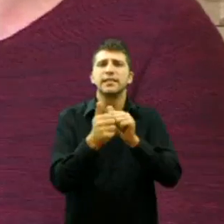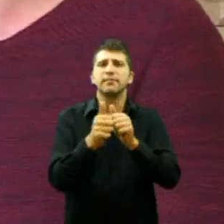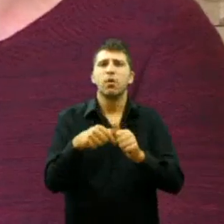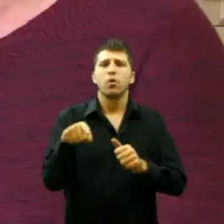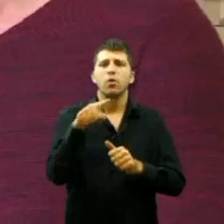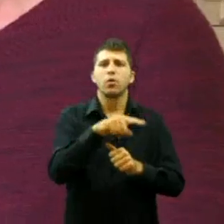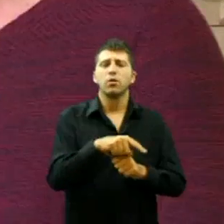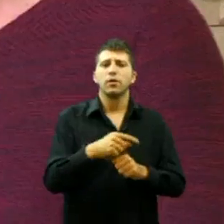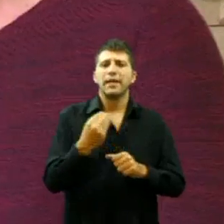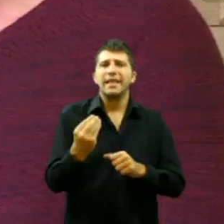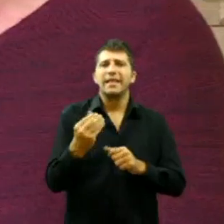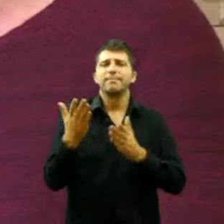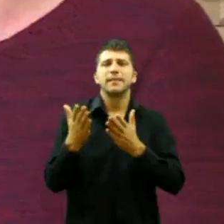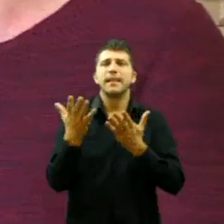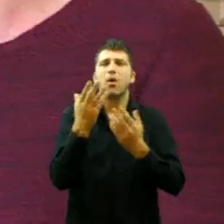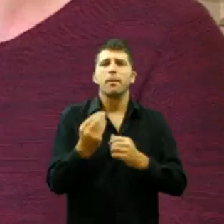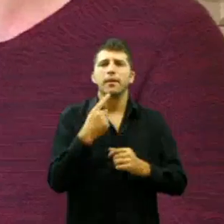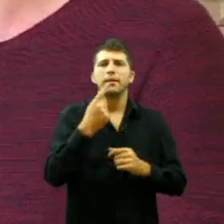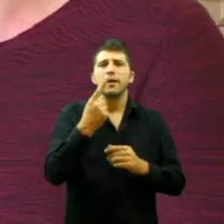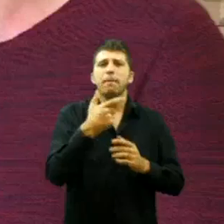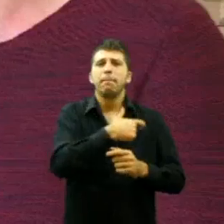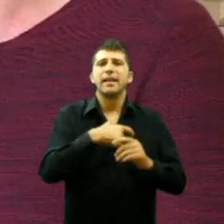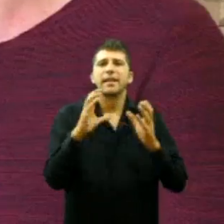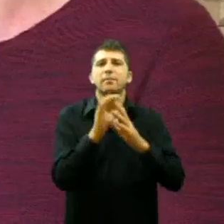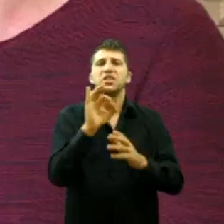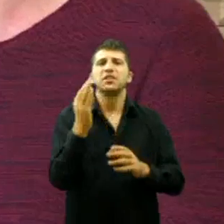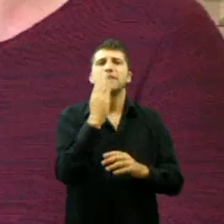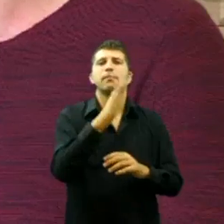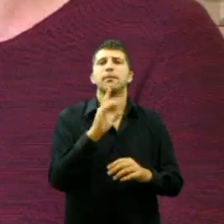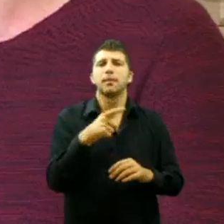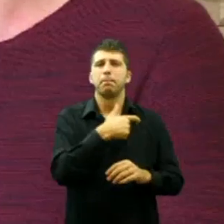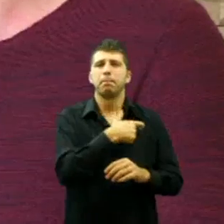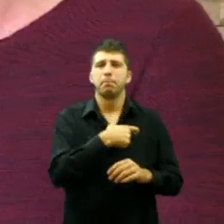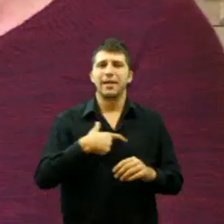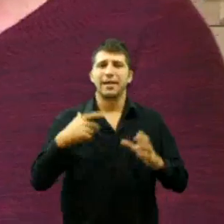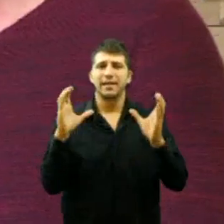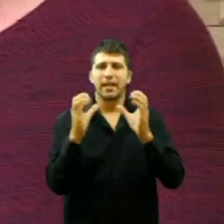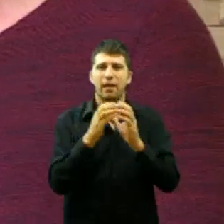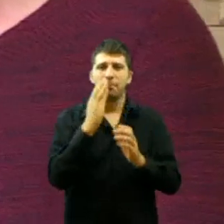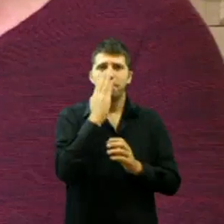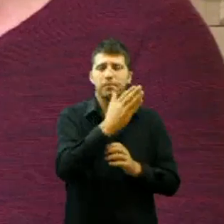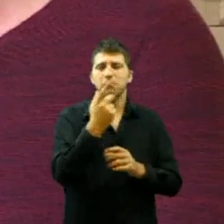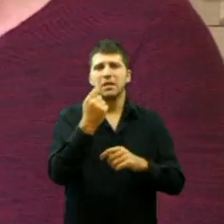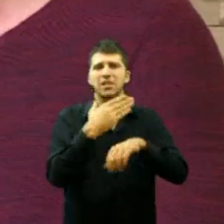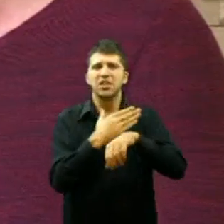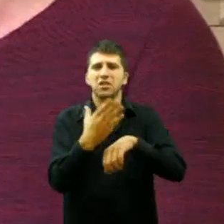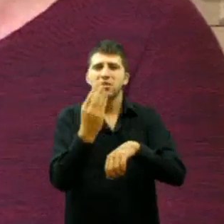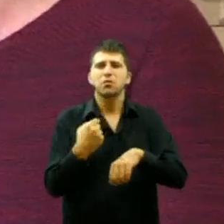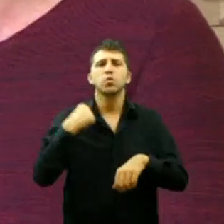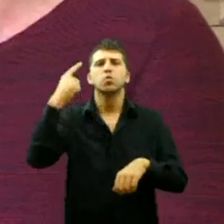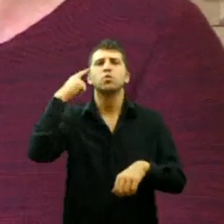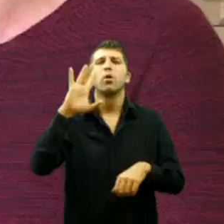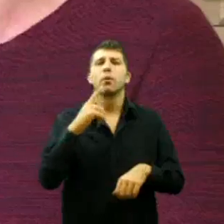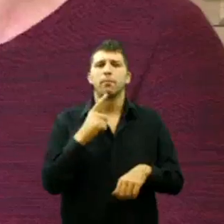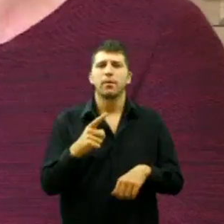idealim ne olabilir? Henüz daha bir milli takıma gitmedim. Milli takıma gitmekte geç kalmış olduğumu da düşünmüyorum. Bir hedefimiz hala